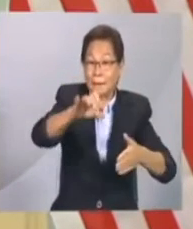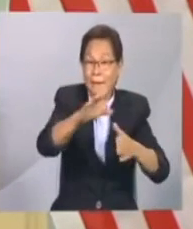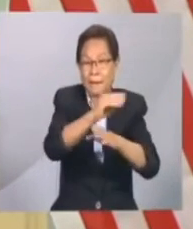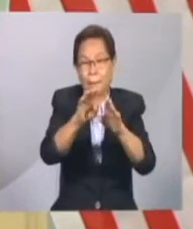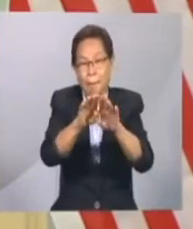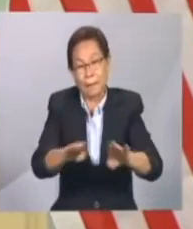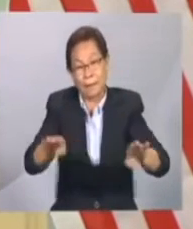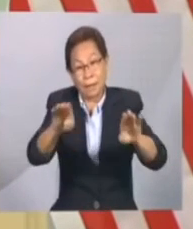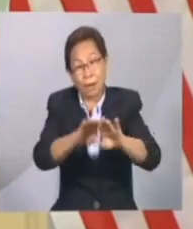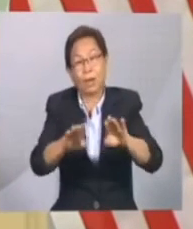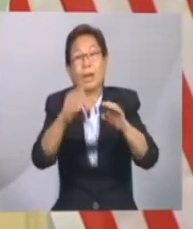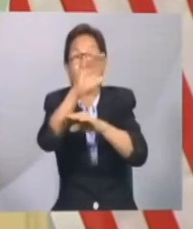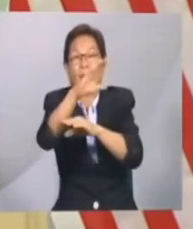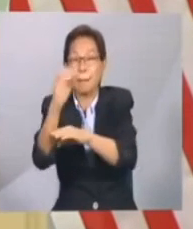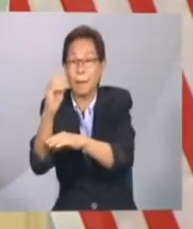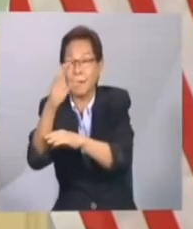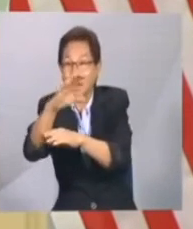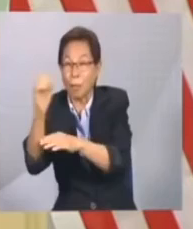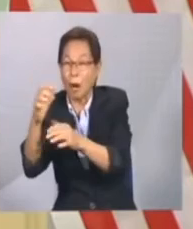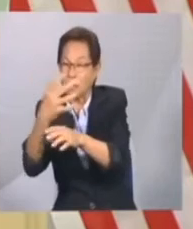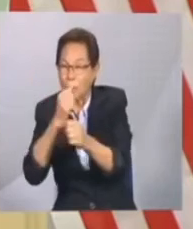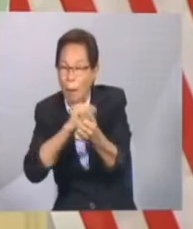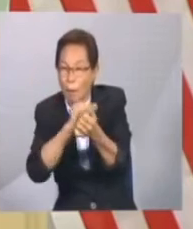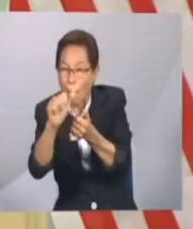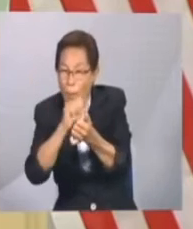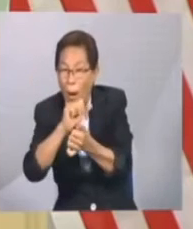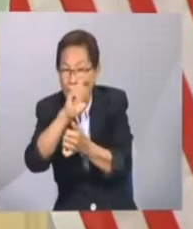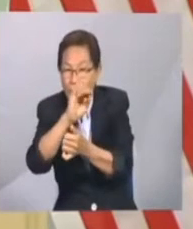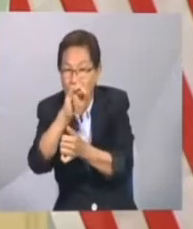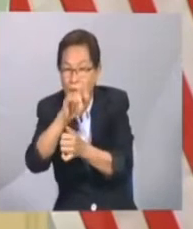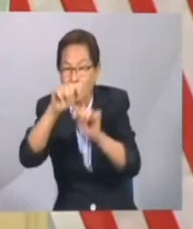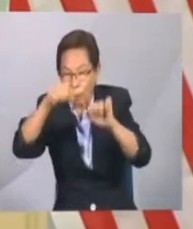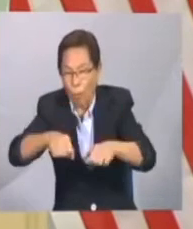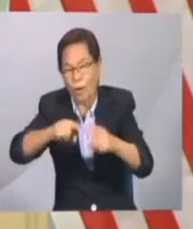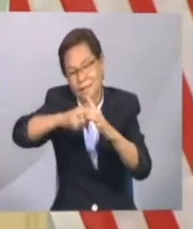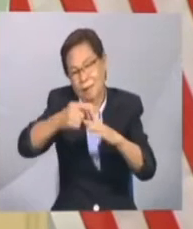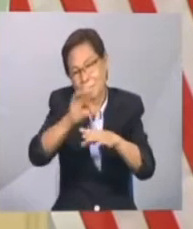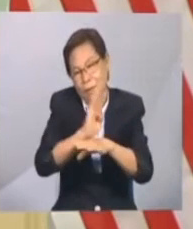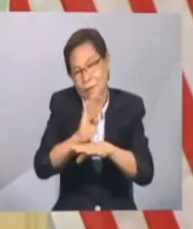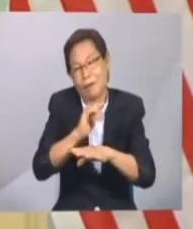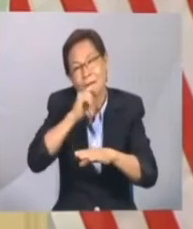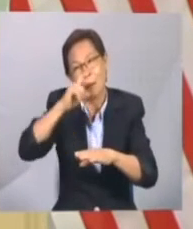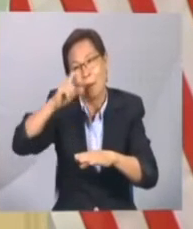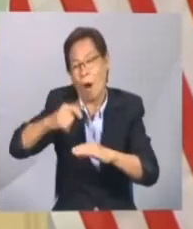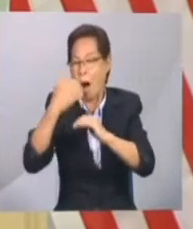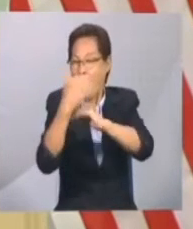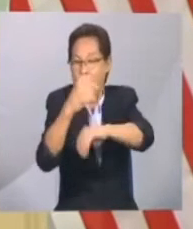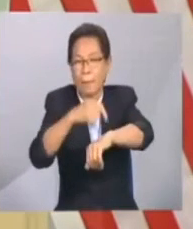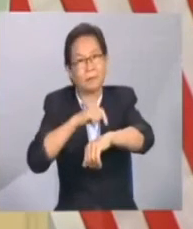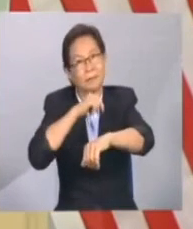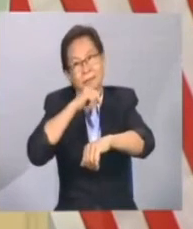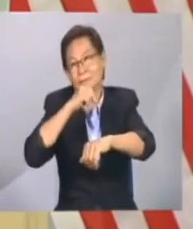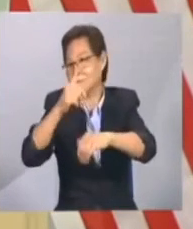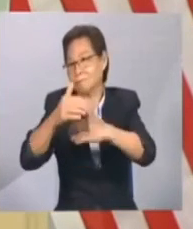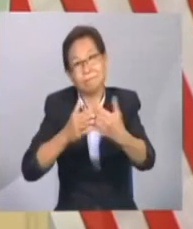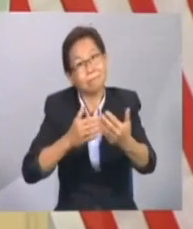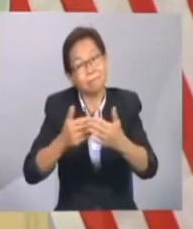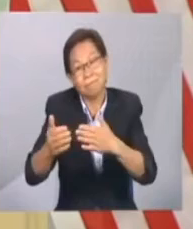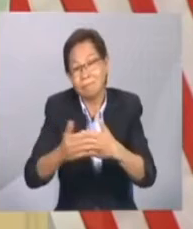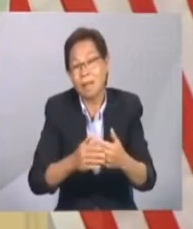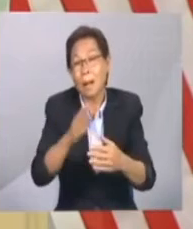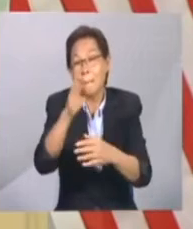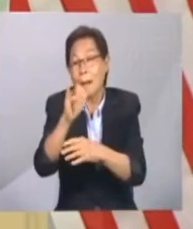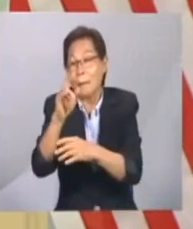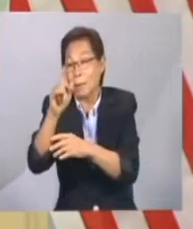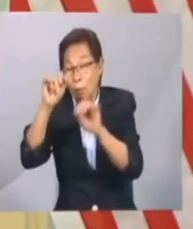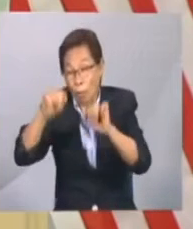yang dinyatakan cuma syarikat yang dapat kelulusan MITI boleh beroperasi tanpa sekatan had masa. Tapi menurut infografik MITI